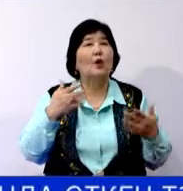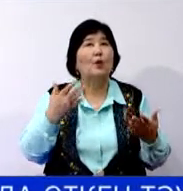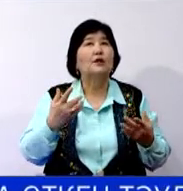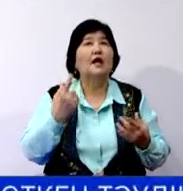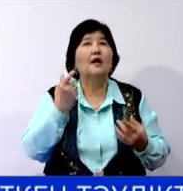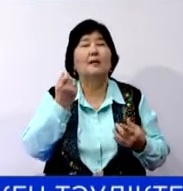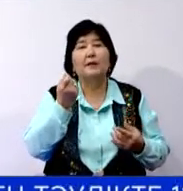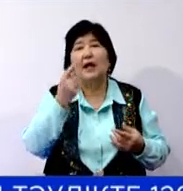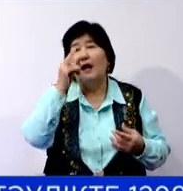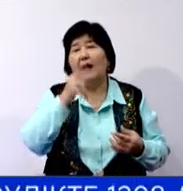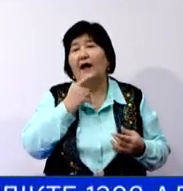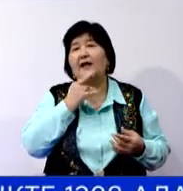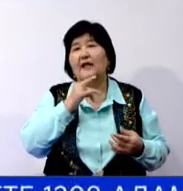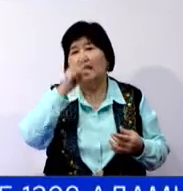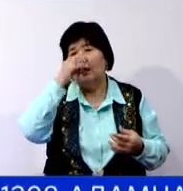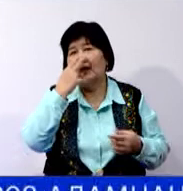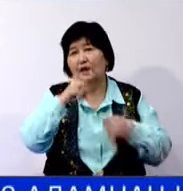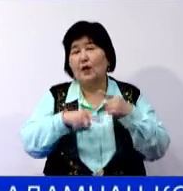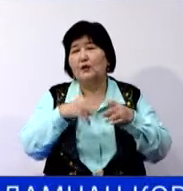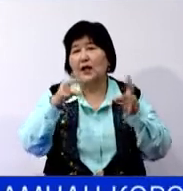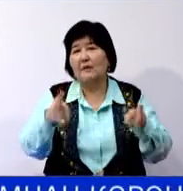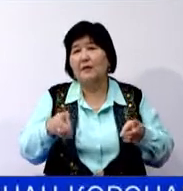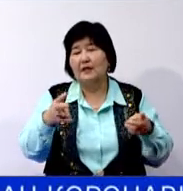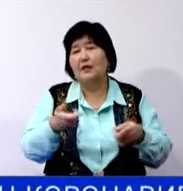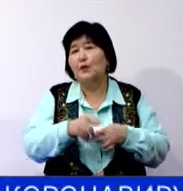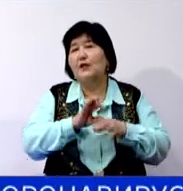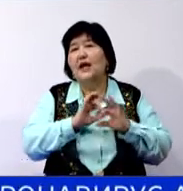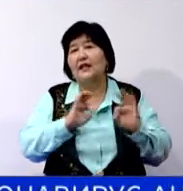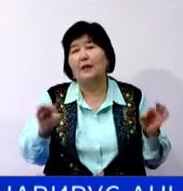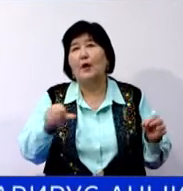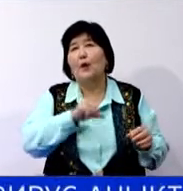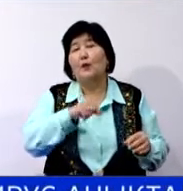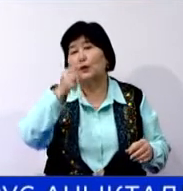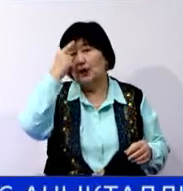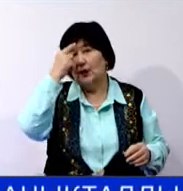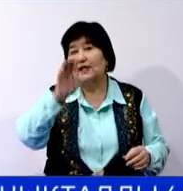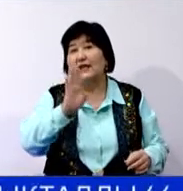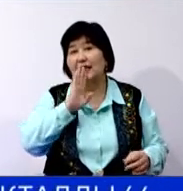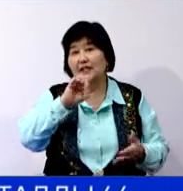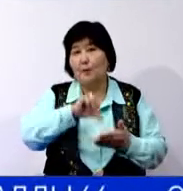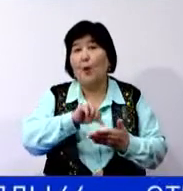бір біздің қазақи дәстүрге сай мелизмдер өте тамаша. Өзі үнді қызы болғандықтан